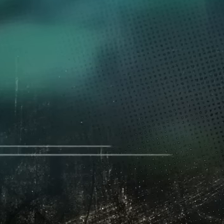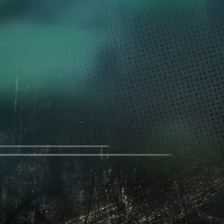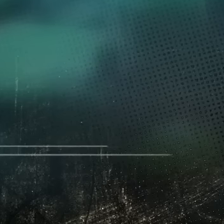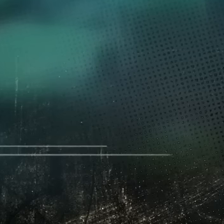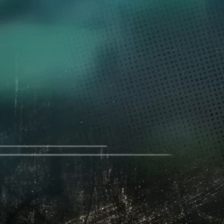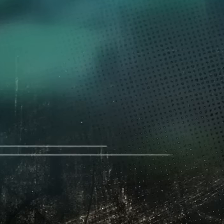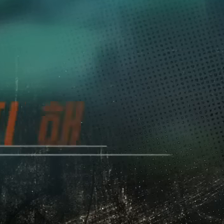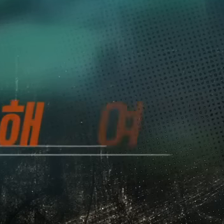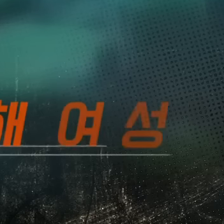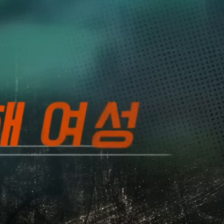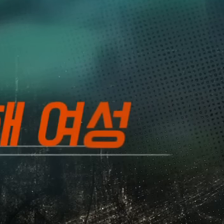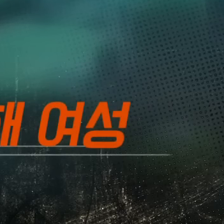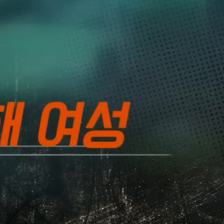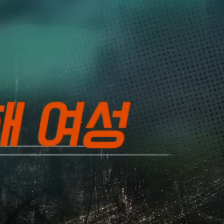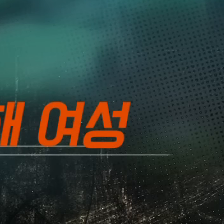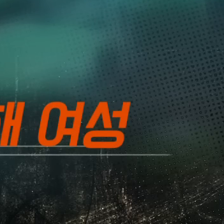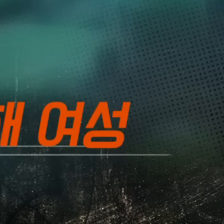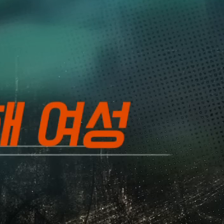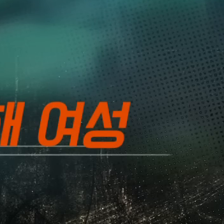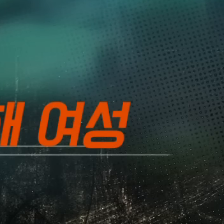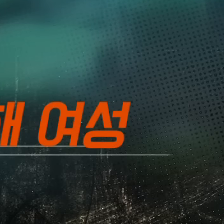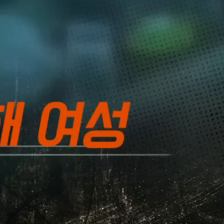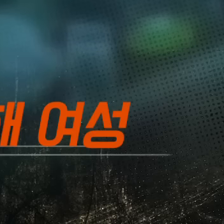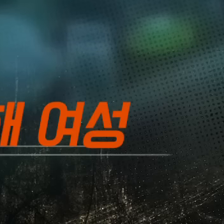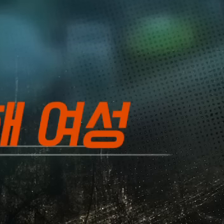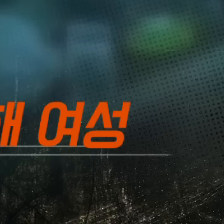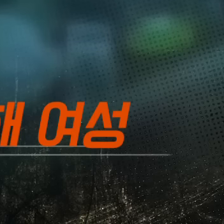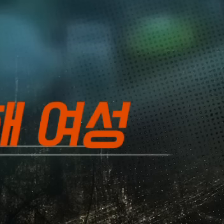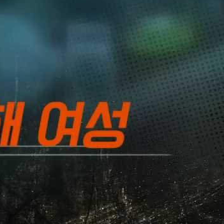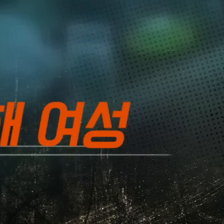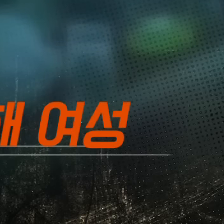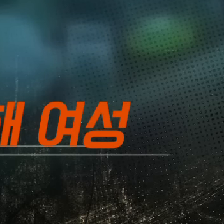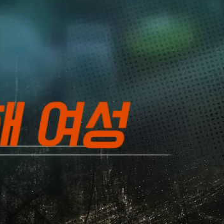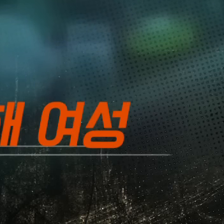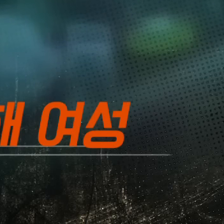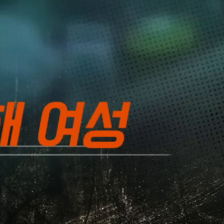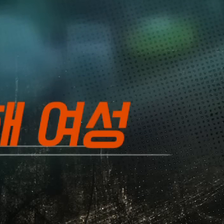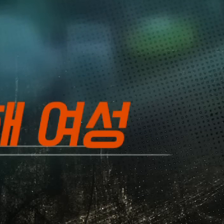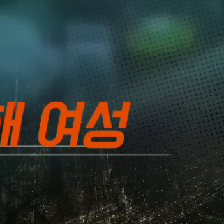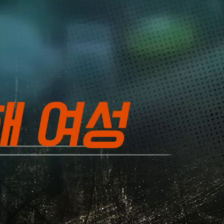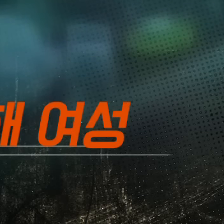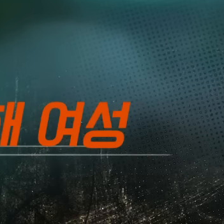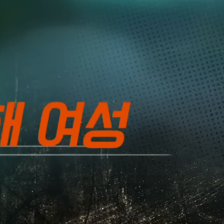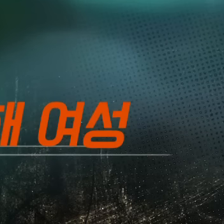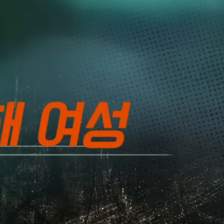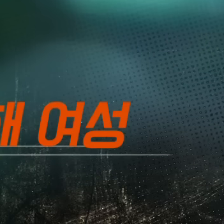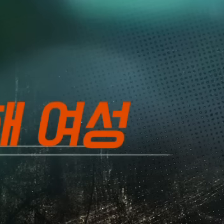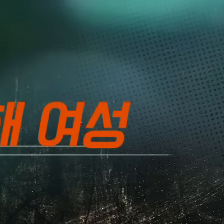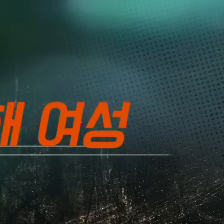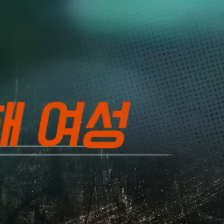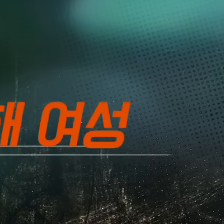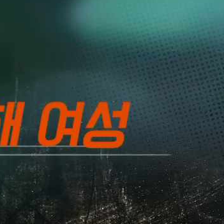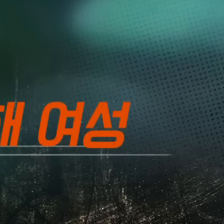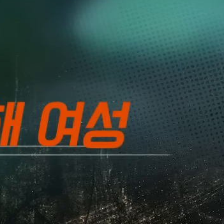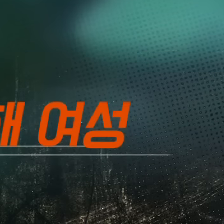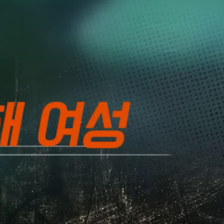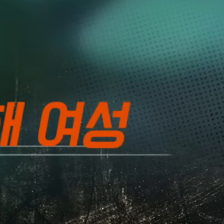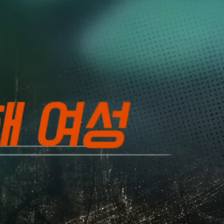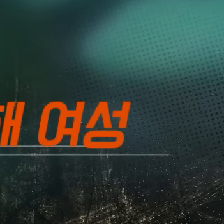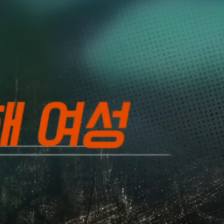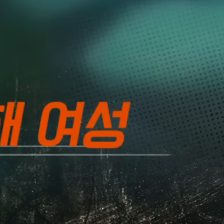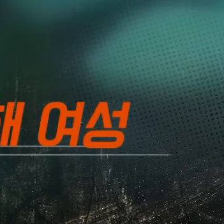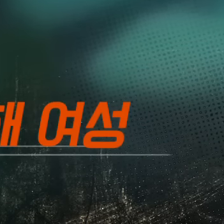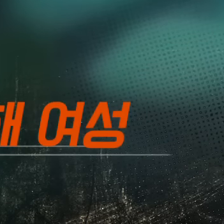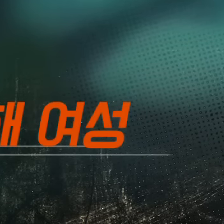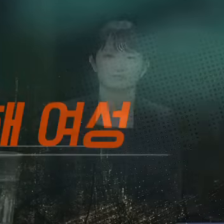피해 여성은 가해자가 다시 찾아올지 모른다는 불안감에 시달리고 있습니다. 사건의 내막을 파헤쳐봅니다.